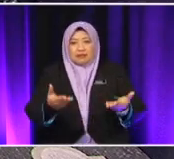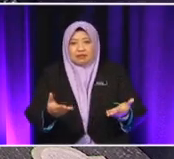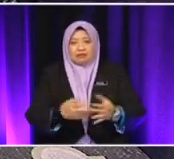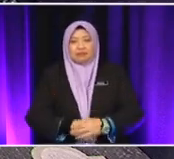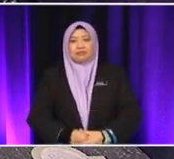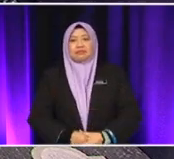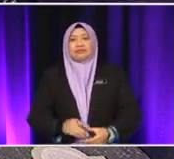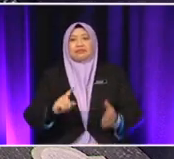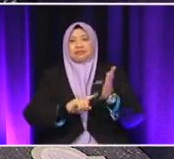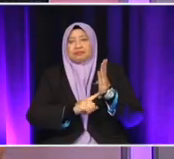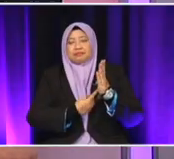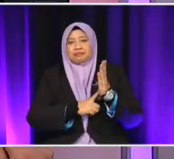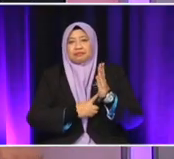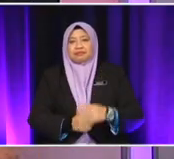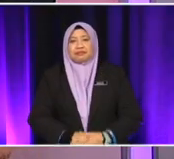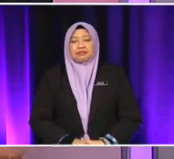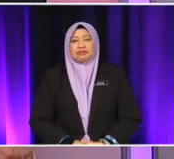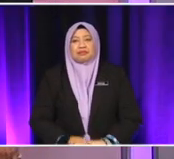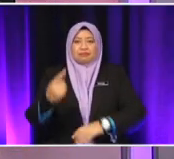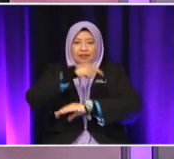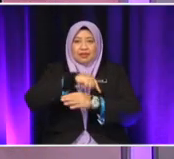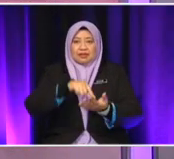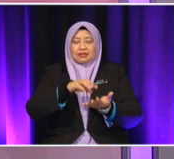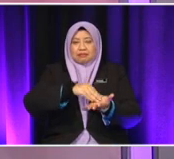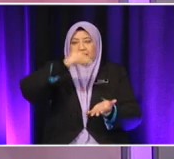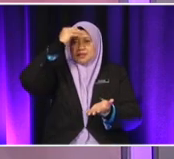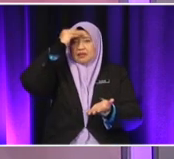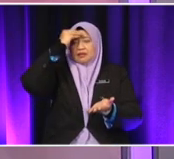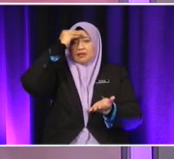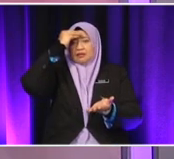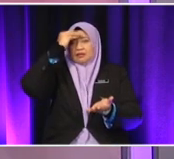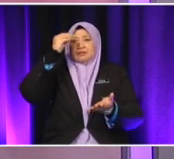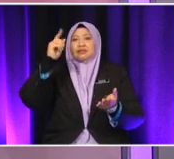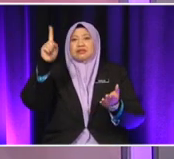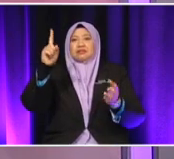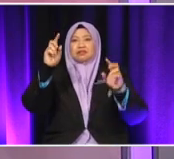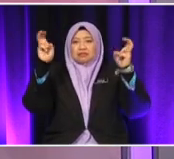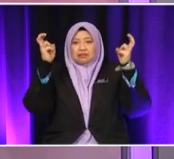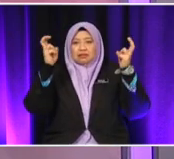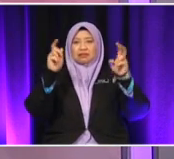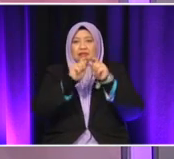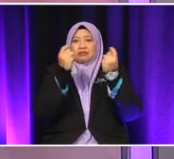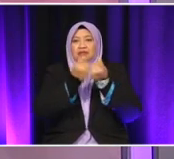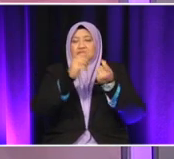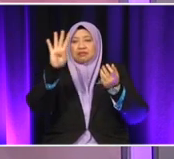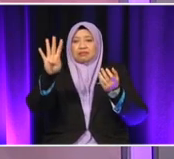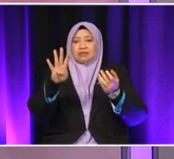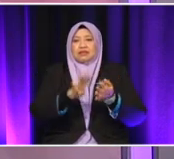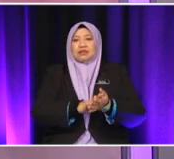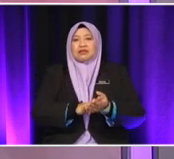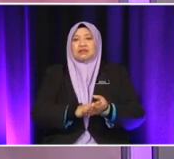so kita mulaikan Oke So hari ini kita akan belajar satu tajuk tingkat tempat bab 2 yaitu